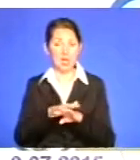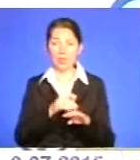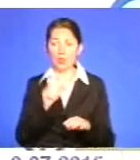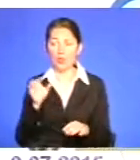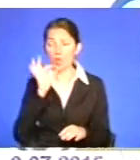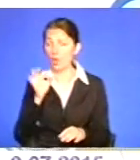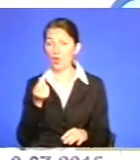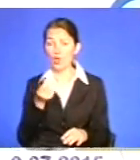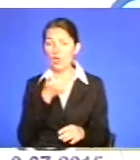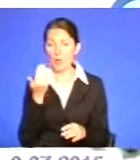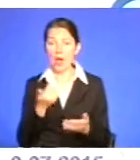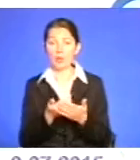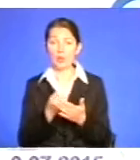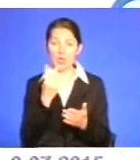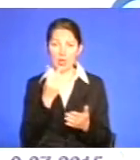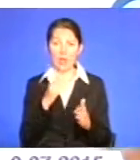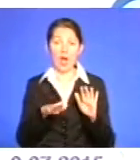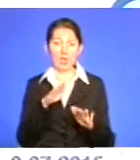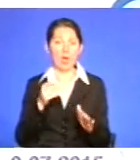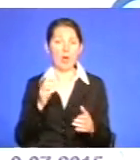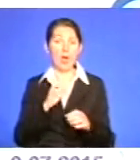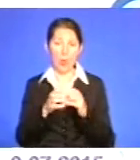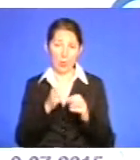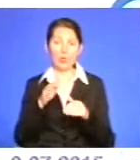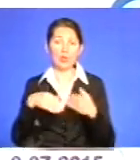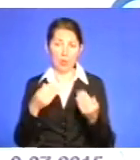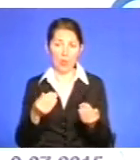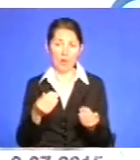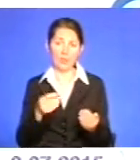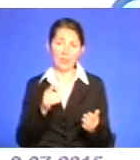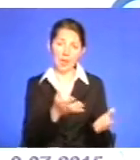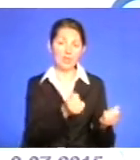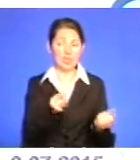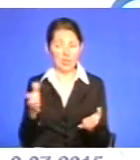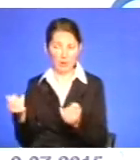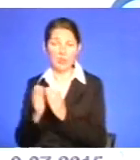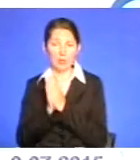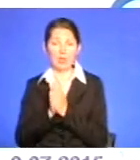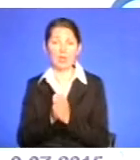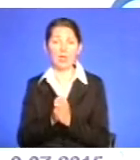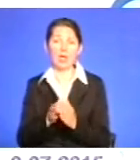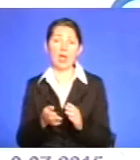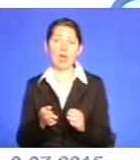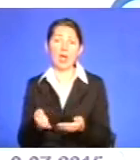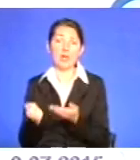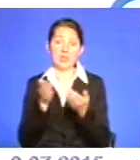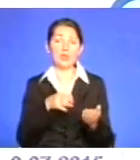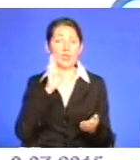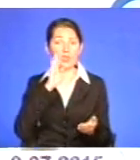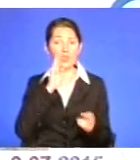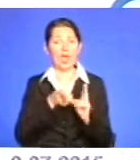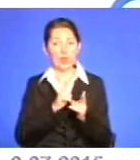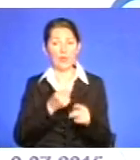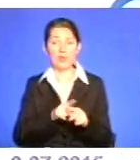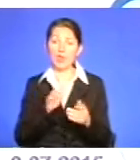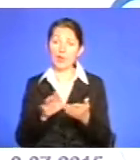от 2 кілограми помідорів вам дамо. Тобто там взяли, зробили якісь салатики, запросили дівчат-кухарі, які безкоштовно прийшли і там